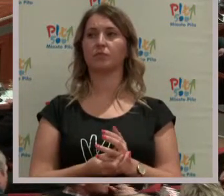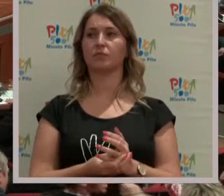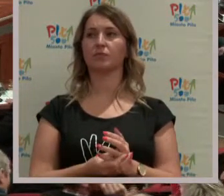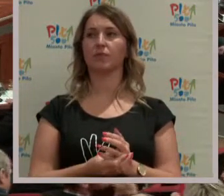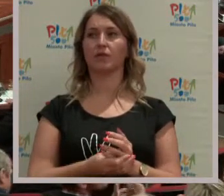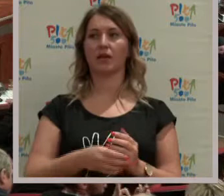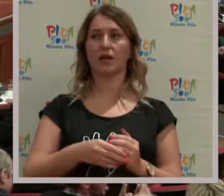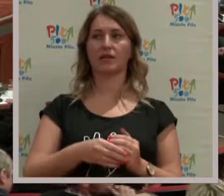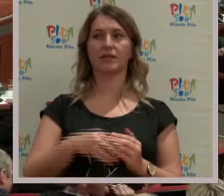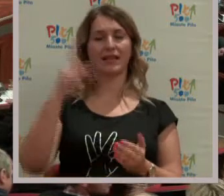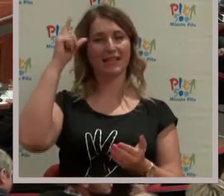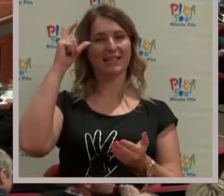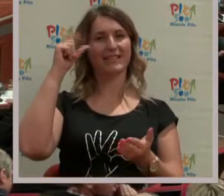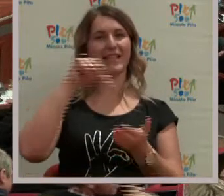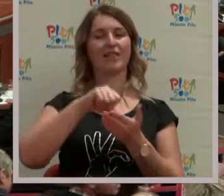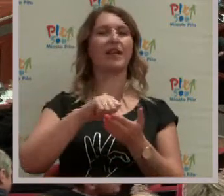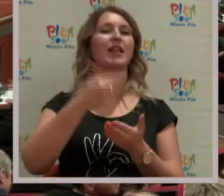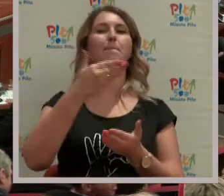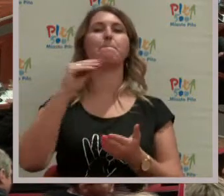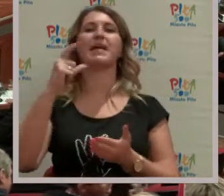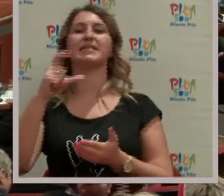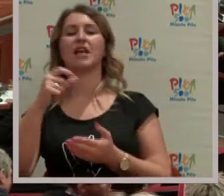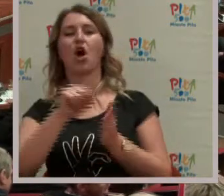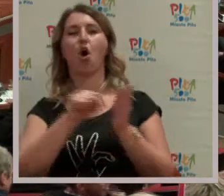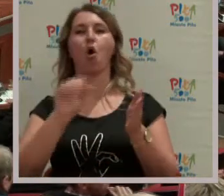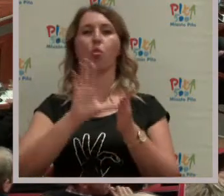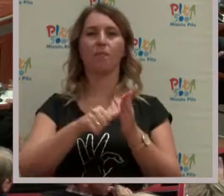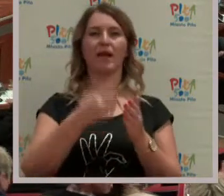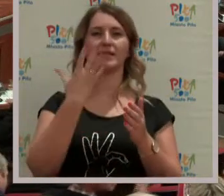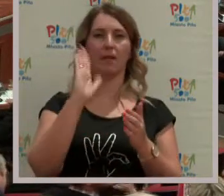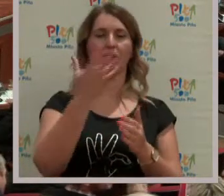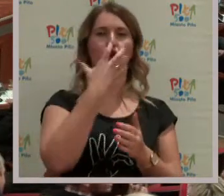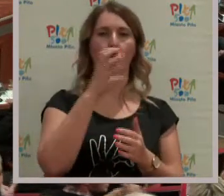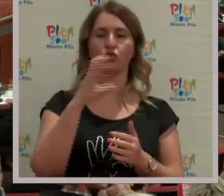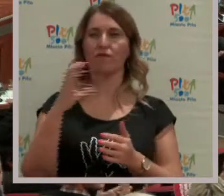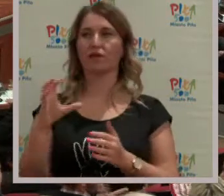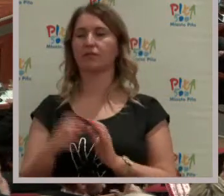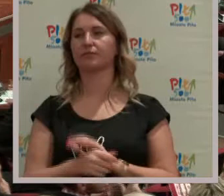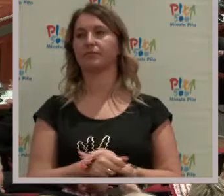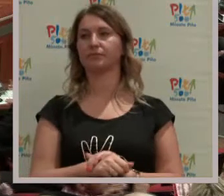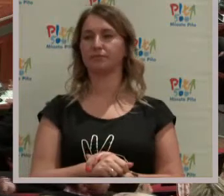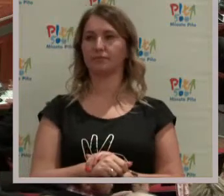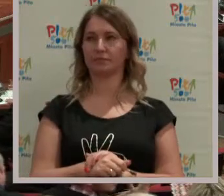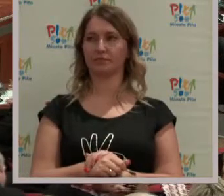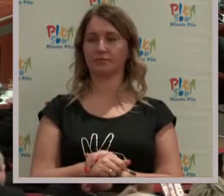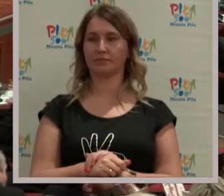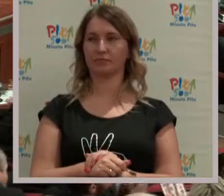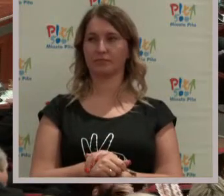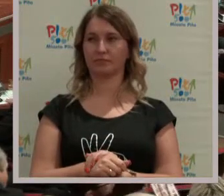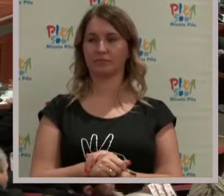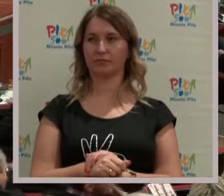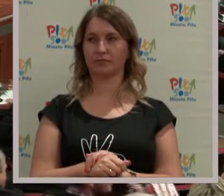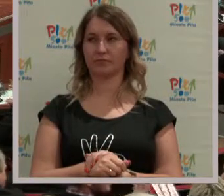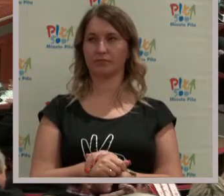z MEC-u również będą taką zmianę miały jest to kwota 40 tysięcy pozwoli jeszcze w tym sezonie dokonać stosownych